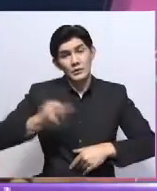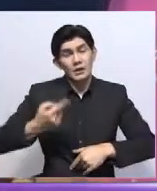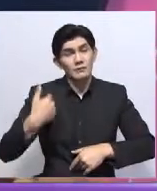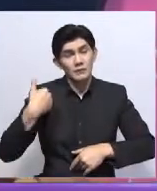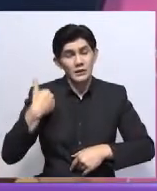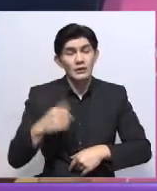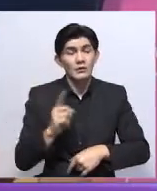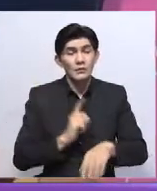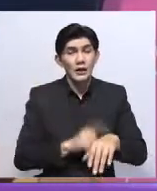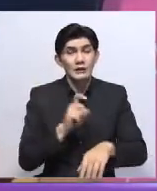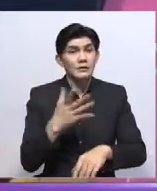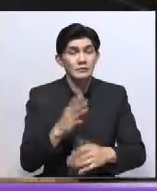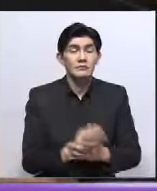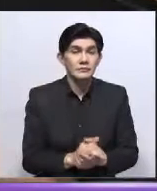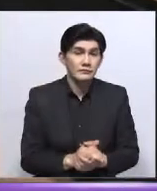ราก็ไม่เสียงานด้วยแล้ว